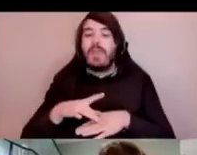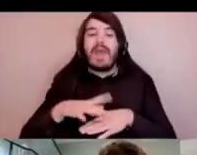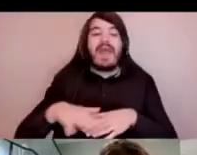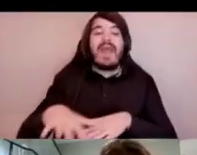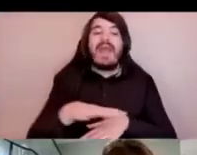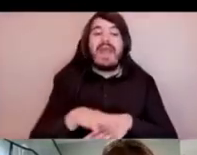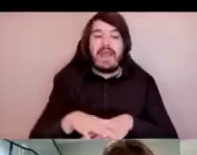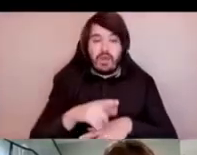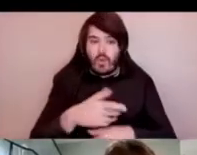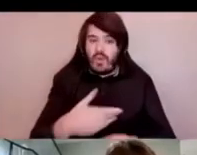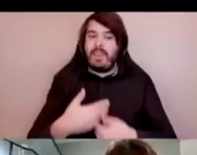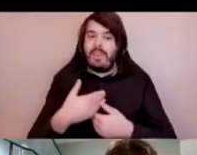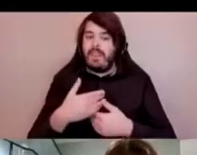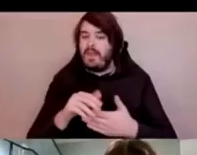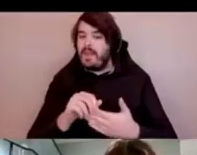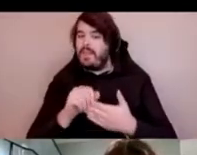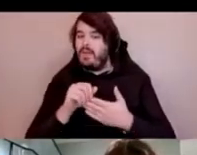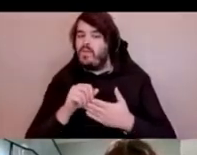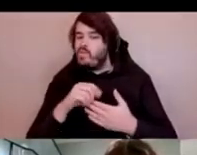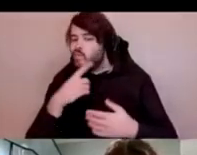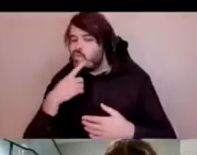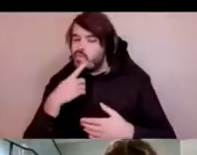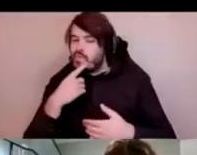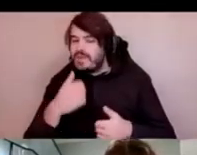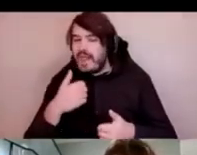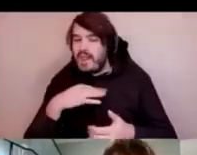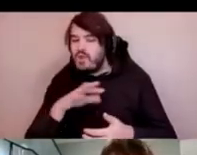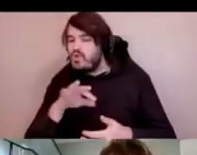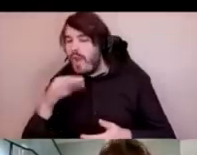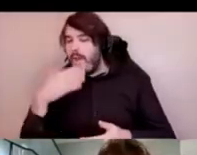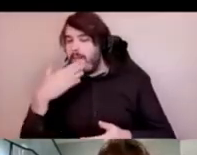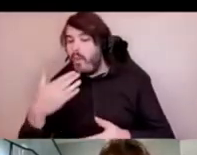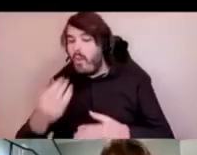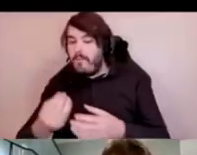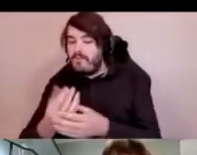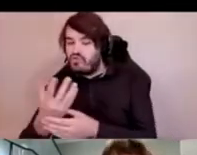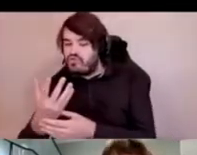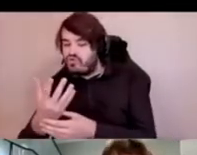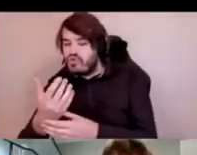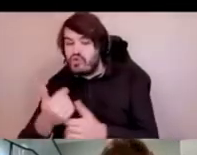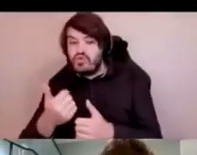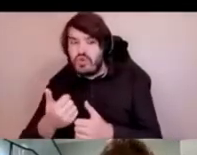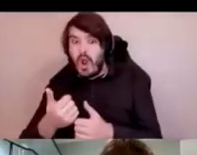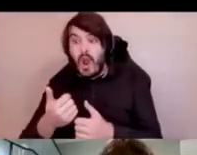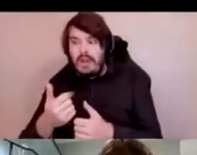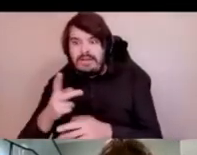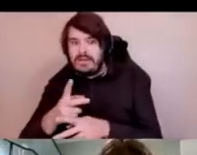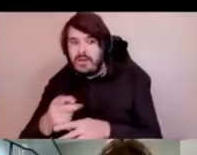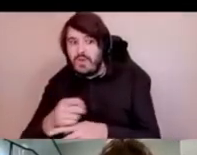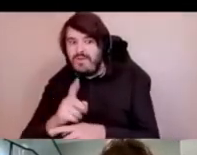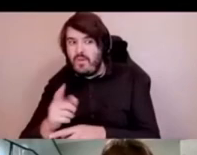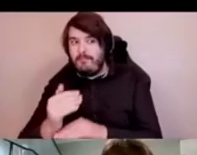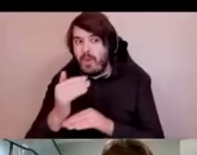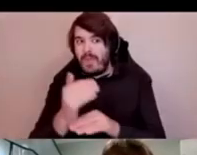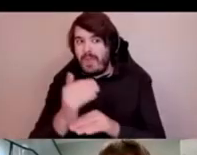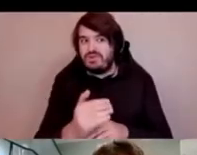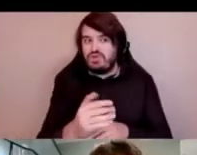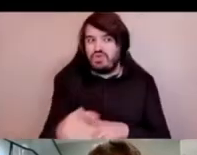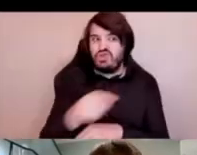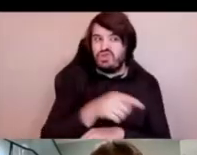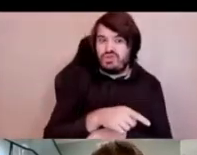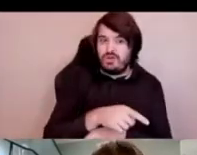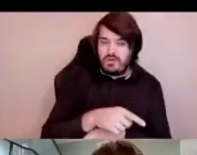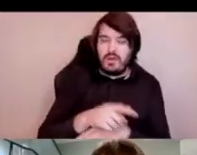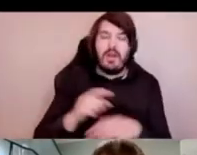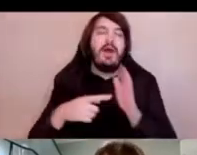à faire nos choix. Qu'est-ce qu'on veut faire pousser? Où? Et est-ce qu'on doit les protéger d'une certaine façon?